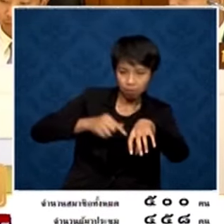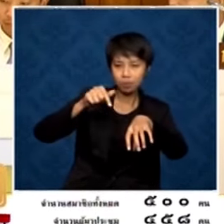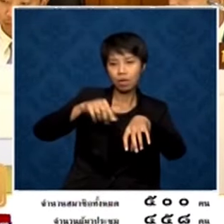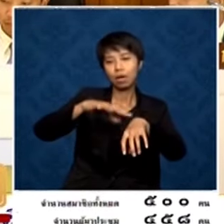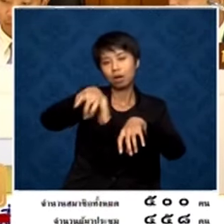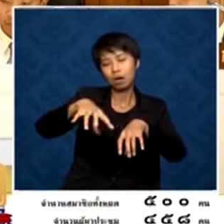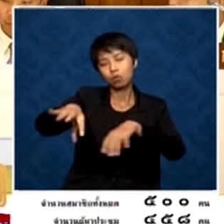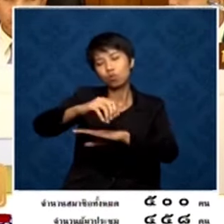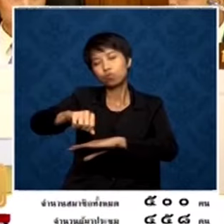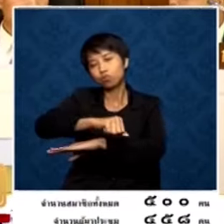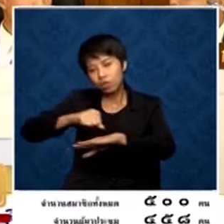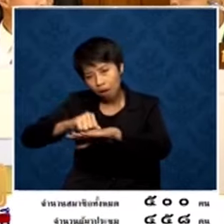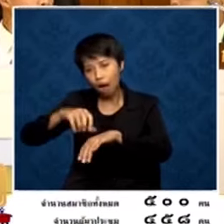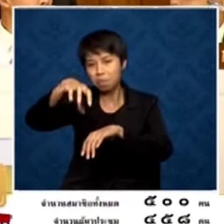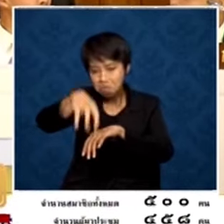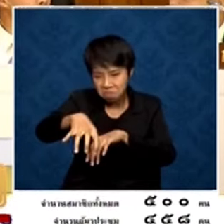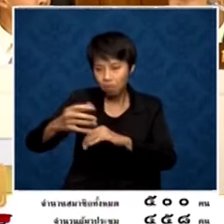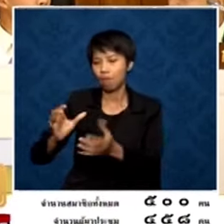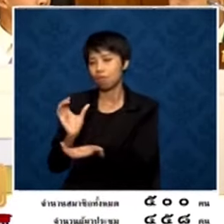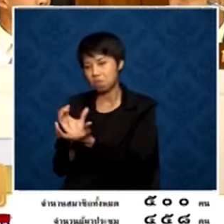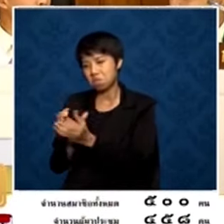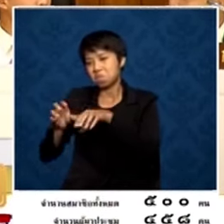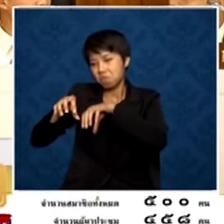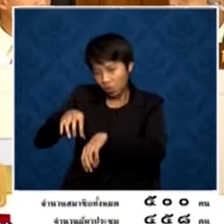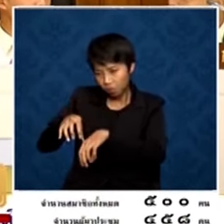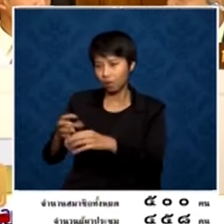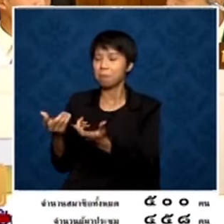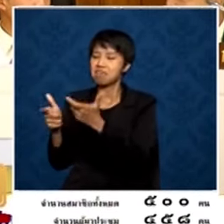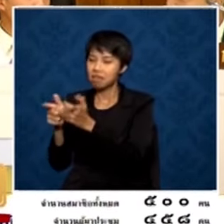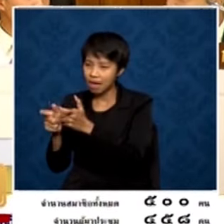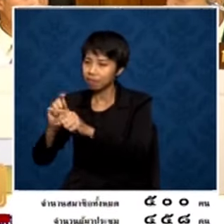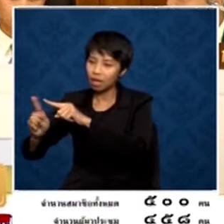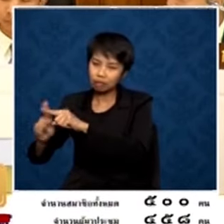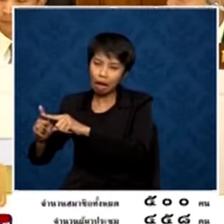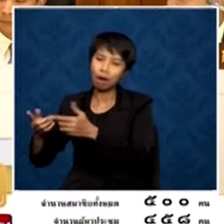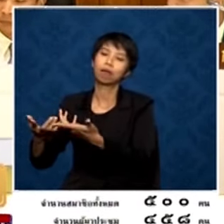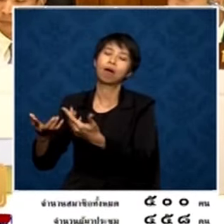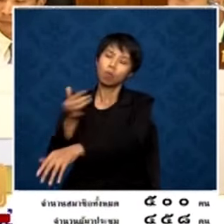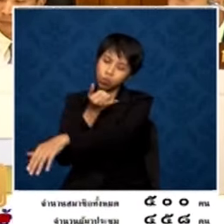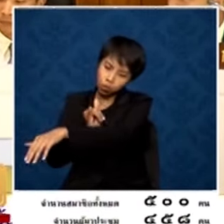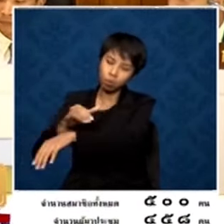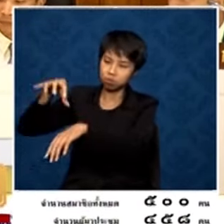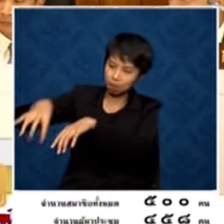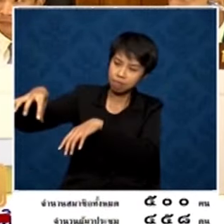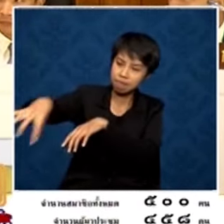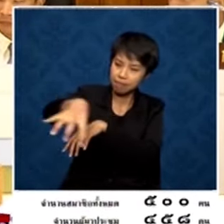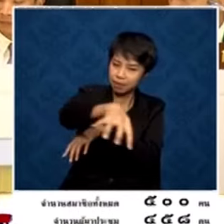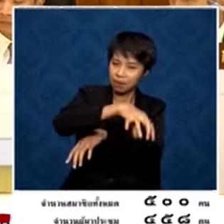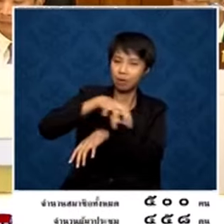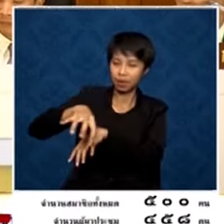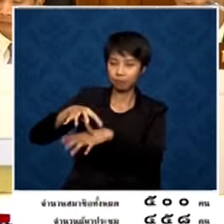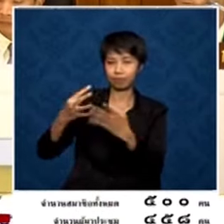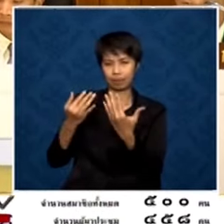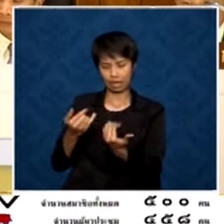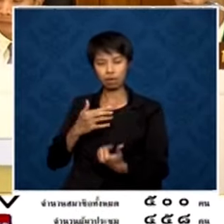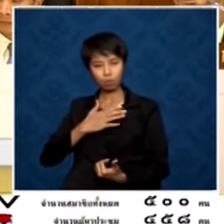ถอนสุดท้ายเกมให้นับองค์ประชุมมันก็เกิดขึ้นท่านผู้ชมเราย้อนกลับไปคุณจุลพันธ์